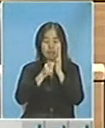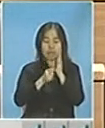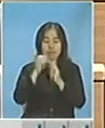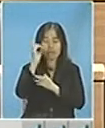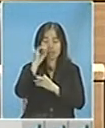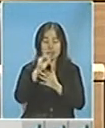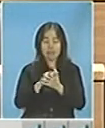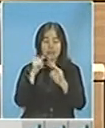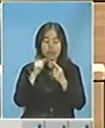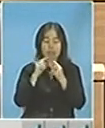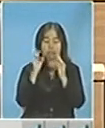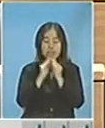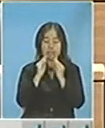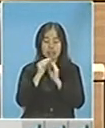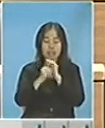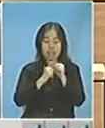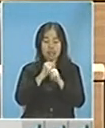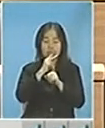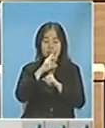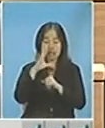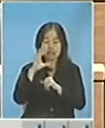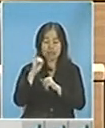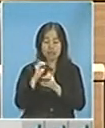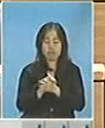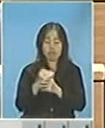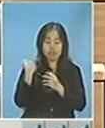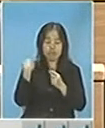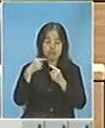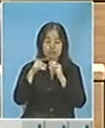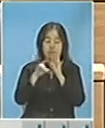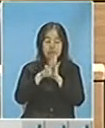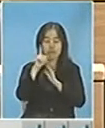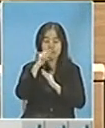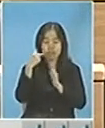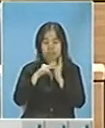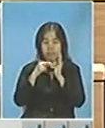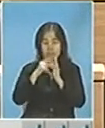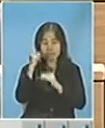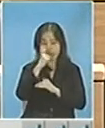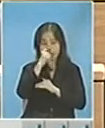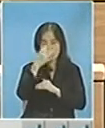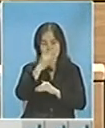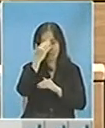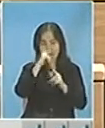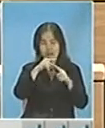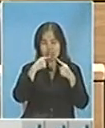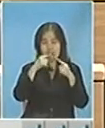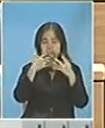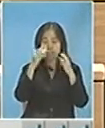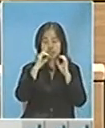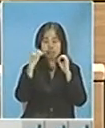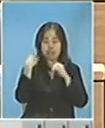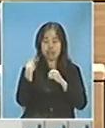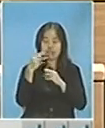สัมมนาไปสิ้นสุดแค่ปี50การตอบคำถามของคนที่ถามเข้าไปบางคำถามมีคำตอบแต่บางคำถามก็ไม่ได้รับคำตอบนะครับ